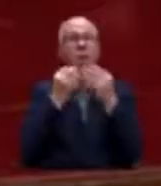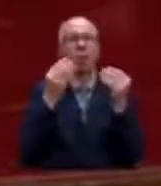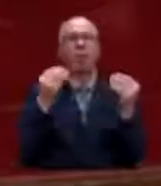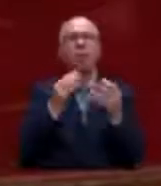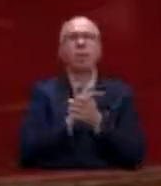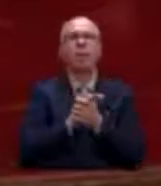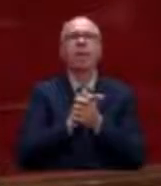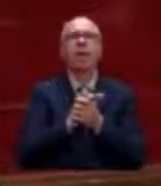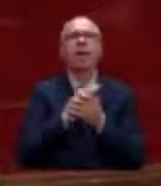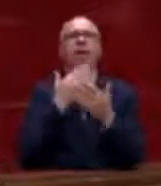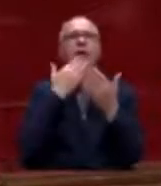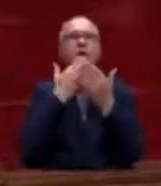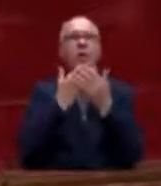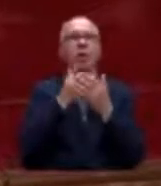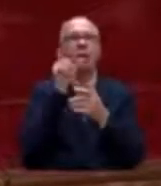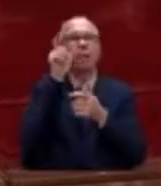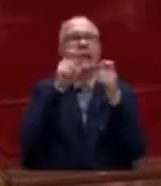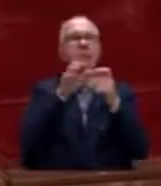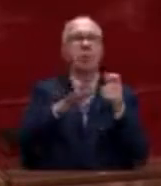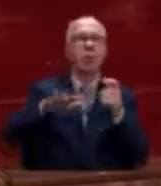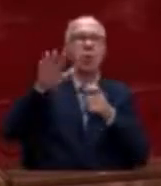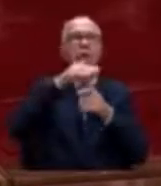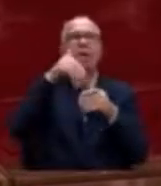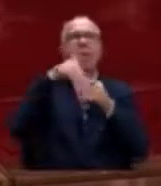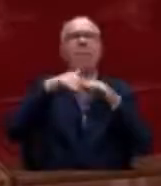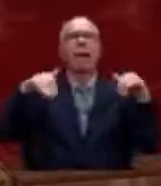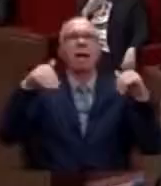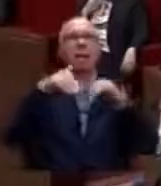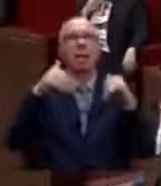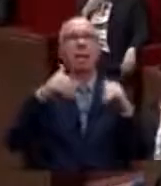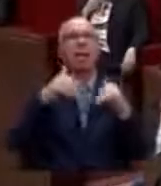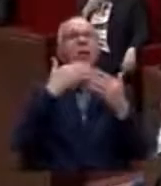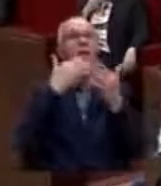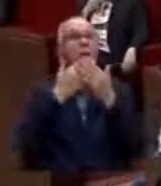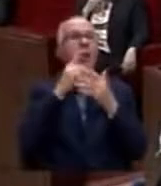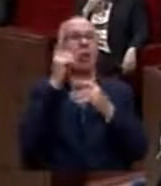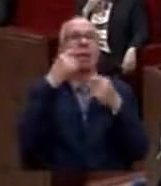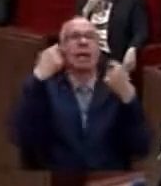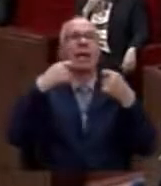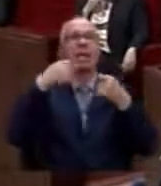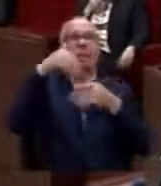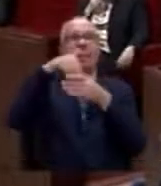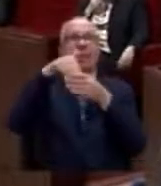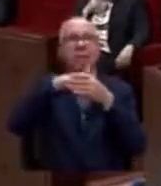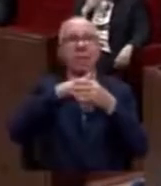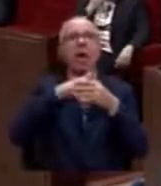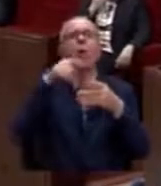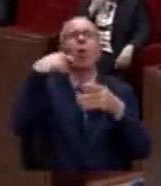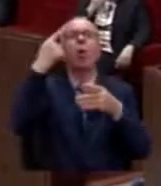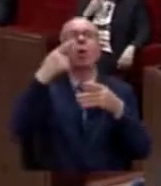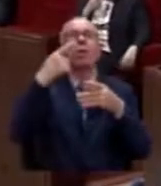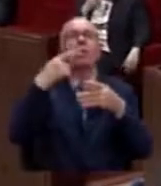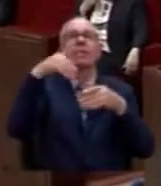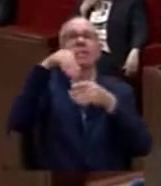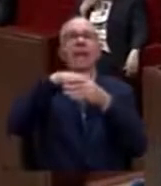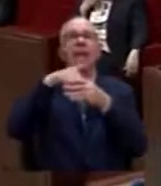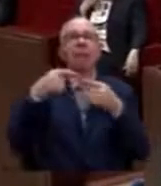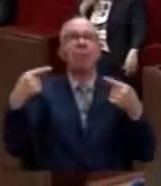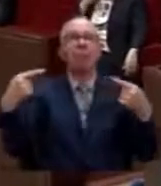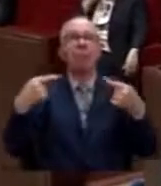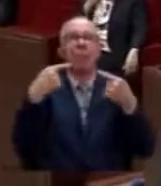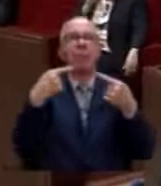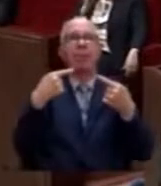الأخوات والإخوان، وأنوه بجميع المتدخلين، وخصوصا أنوه بفرق المعارضة. نعم شو